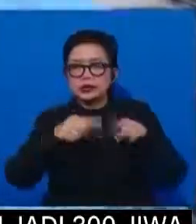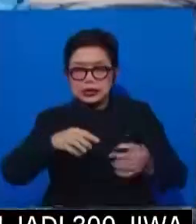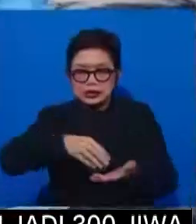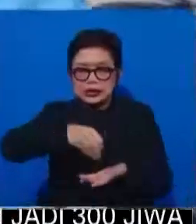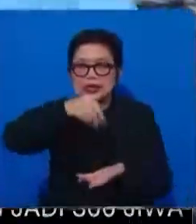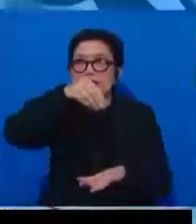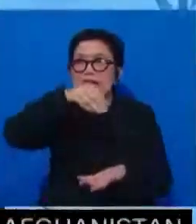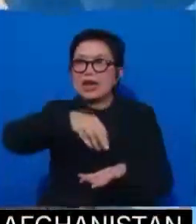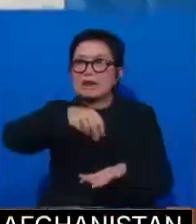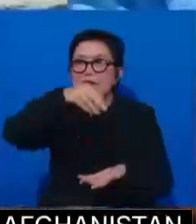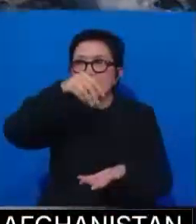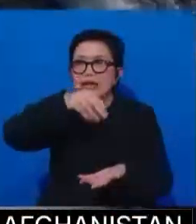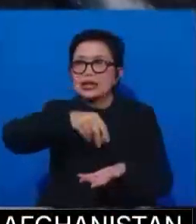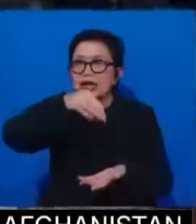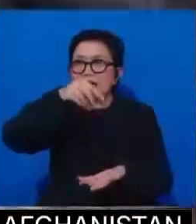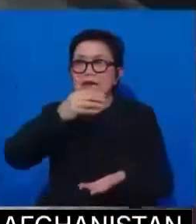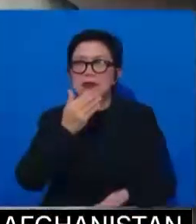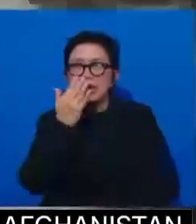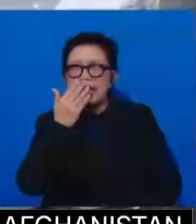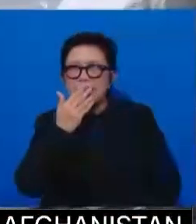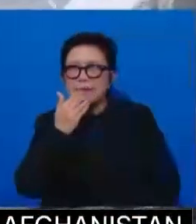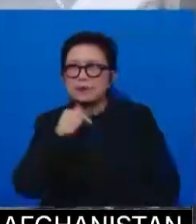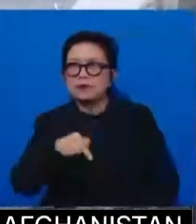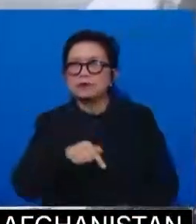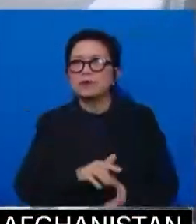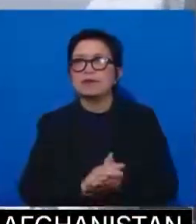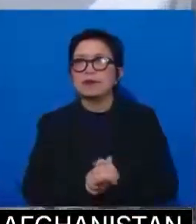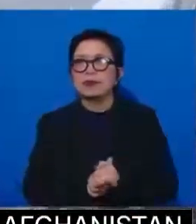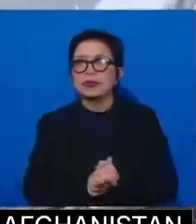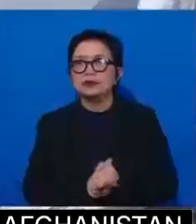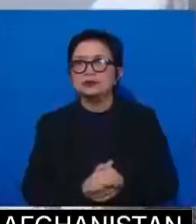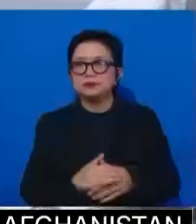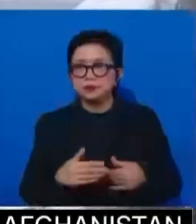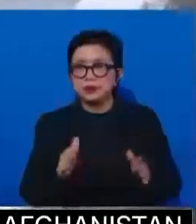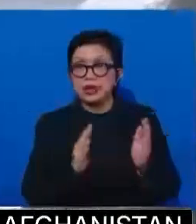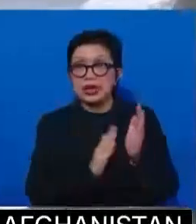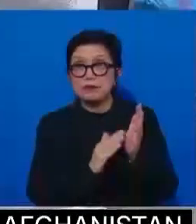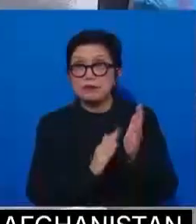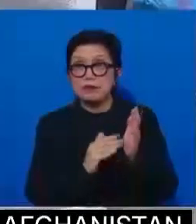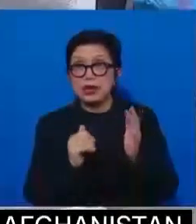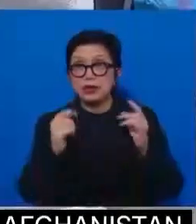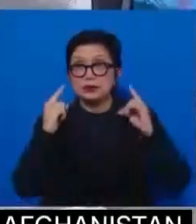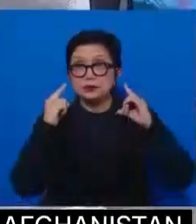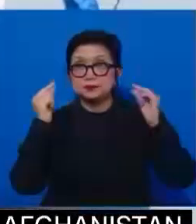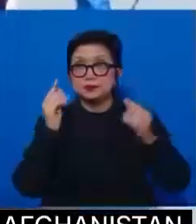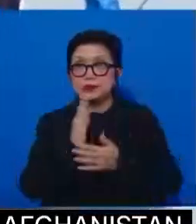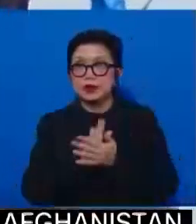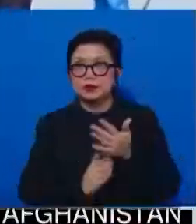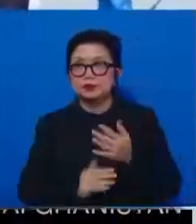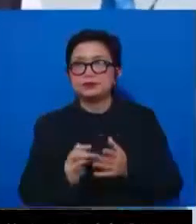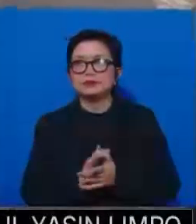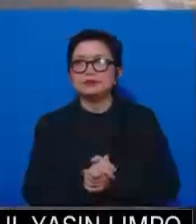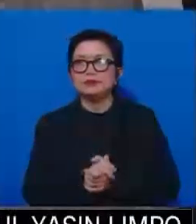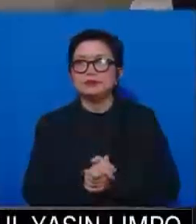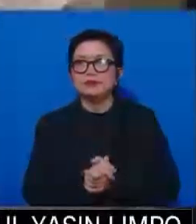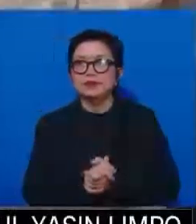saya mendatangi para petani garam di Desa Purworejo, Kecamatan Kaliori, Kabupaten Rembang. Di tempat ini masih banyak petani garam. Ada